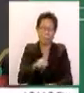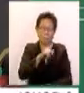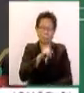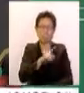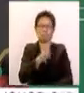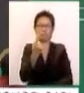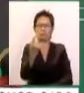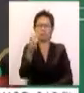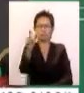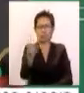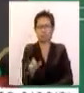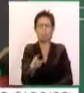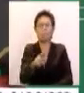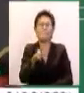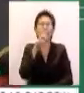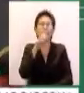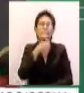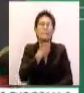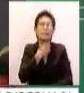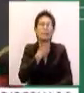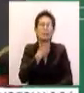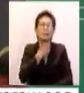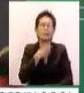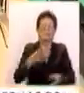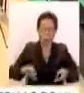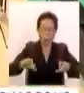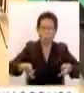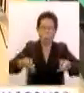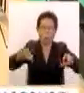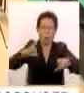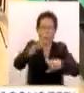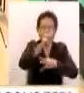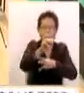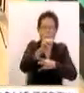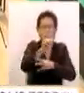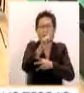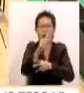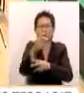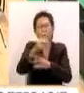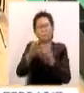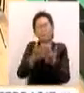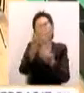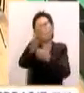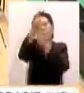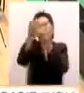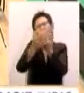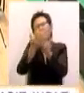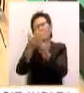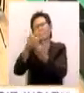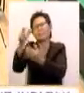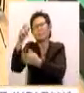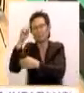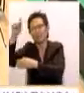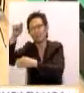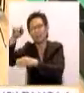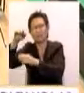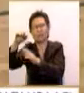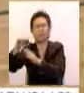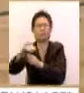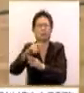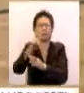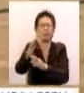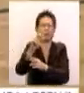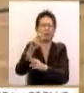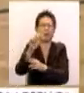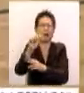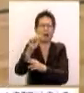Perak bagi kategori WH2 berkerusi roda, Mazlan Saibon menang mudah ke atas atlet Terengganu Nor Azwan